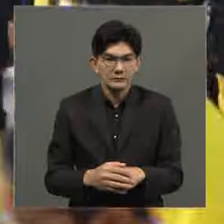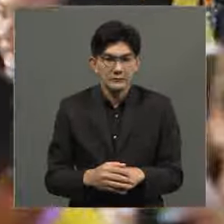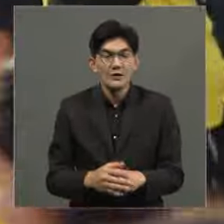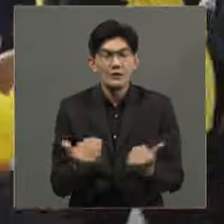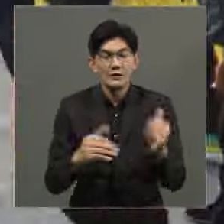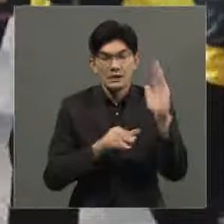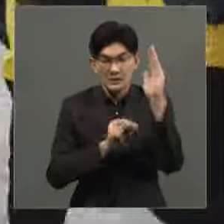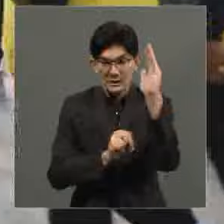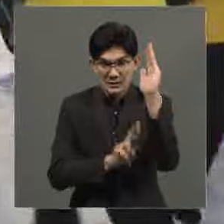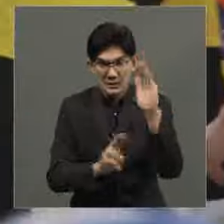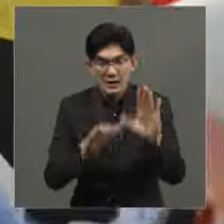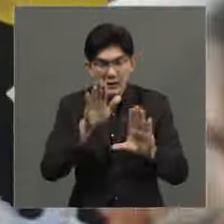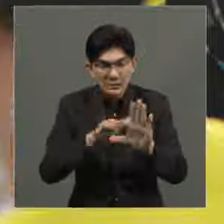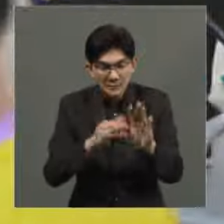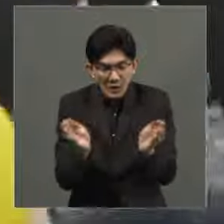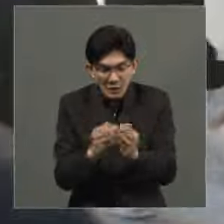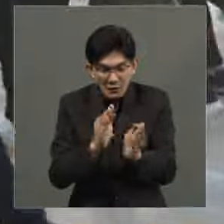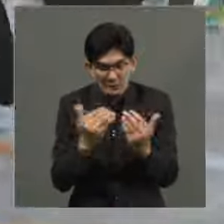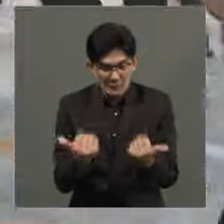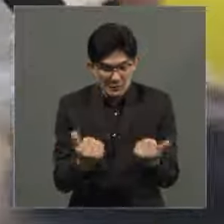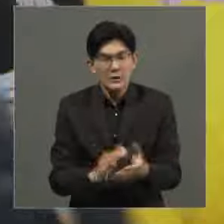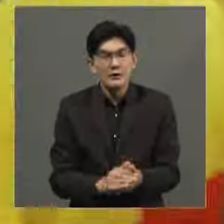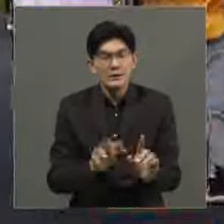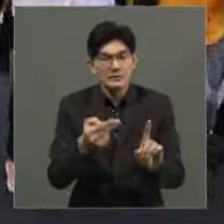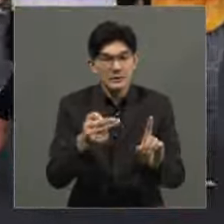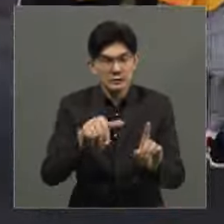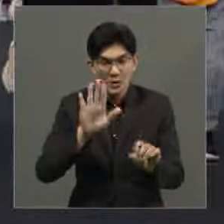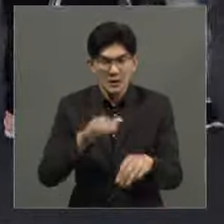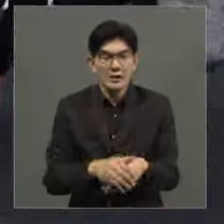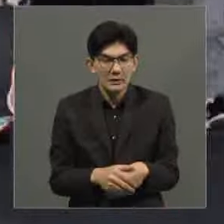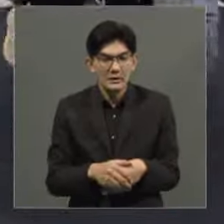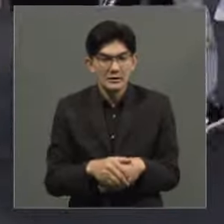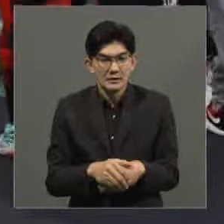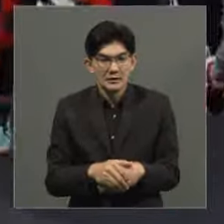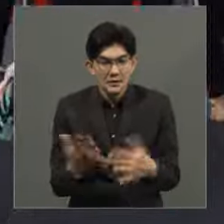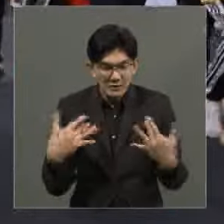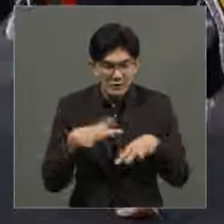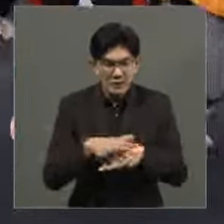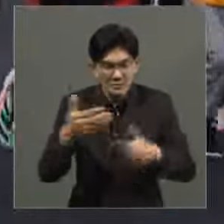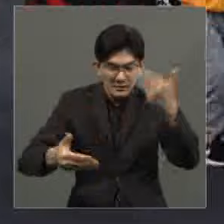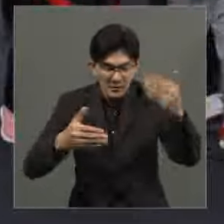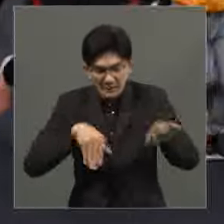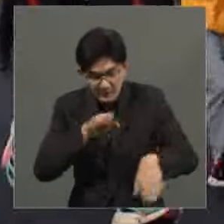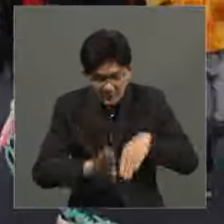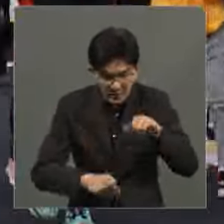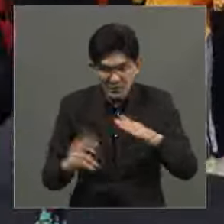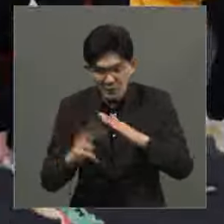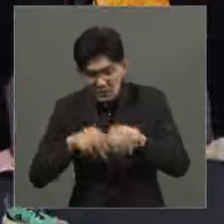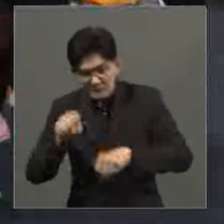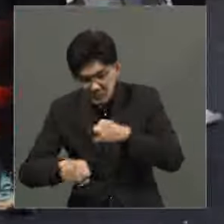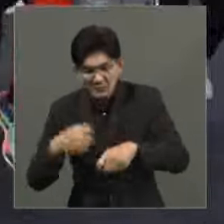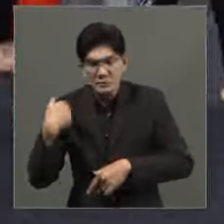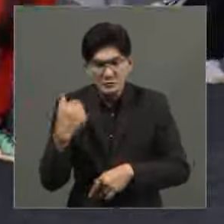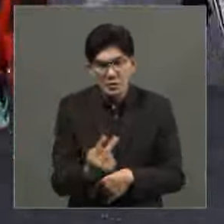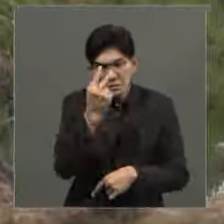คะจังหวัดนราธิวาสมีผู้สมัครร่วมกิจกรรมครั้งนี้กว่า 10,000คนนอกจากร่วมกิจกรรมเดินวิ่งปั่นกันแล้วประชาชนก็ยังได้